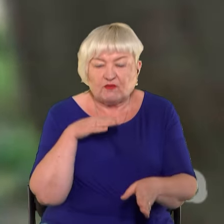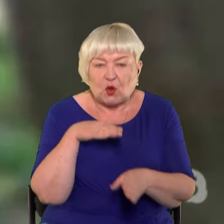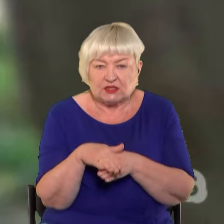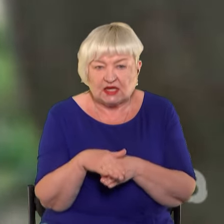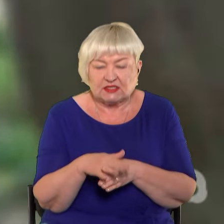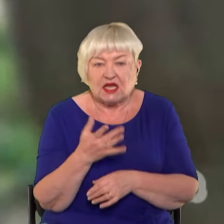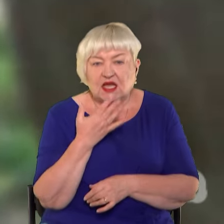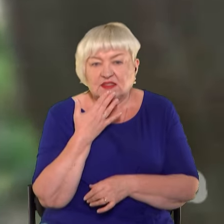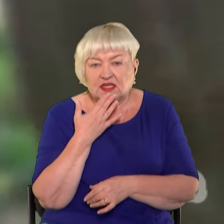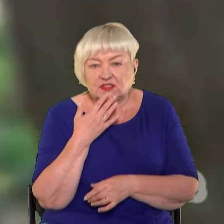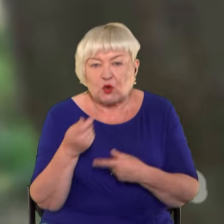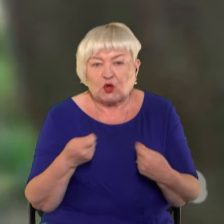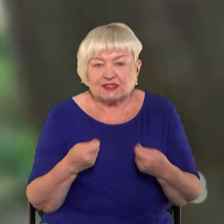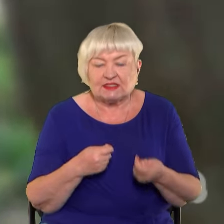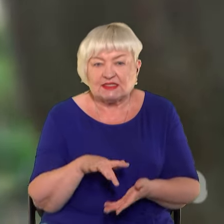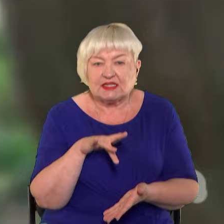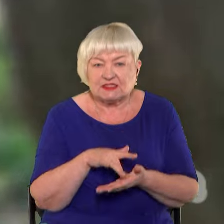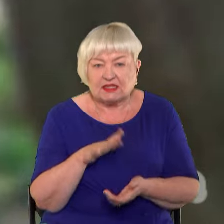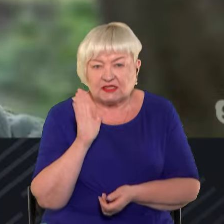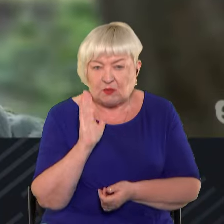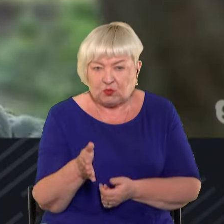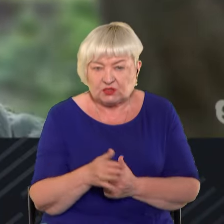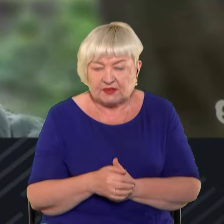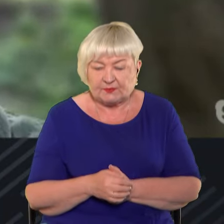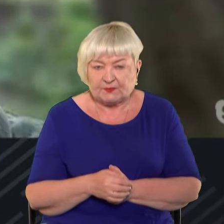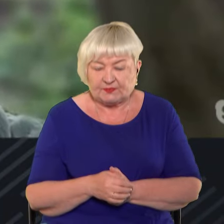виконання. Національний координаційний центр буде